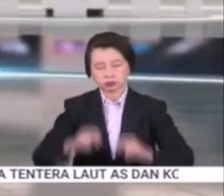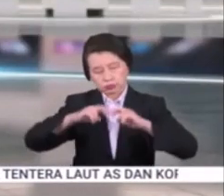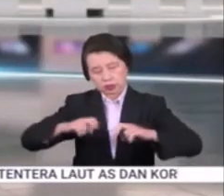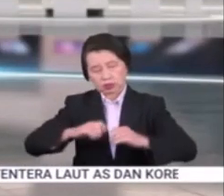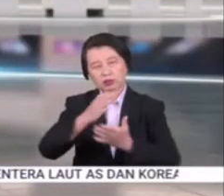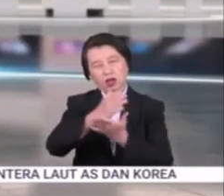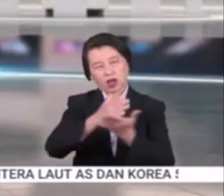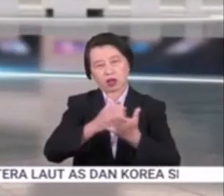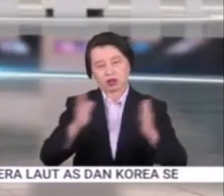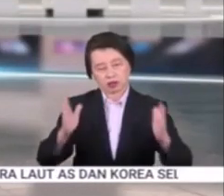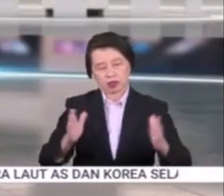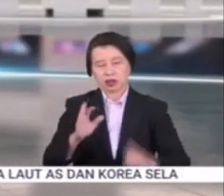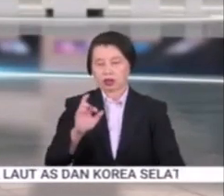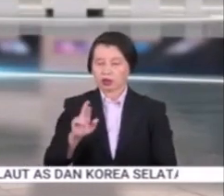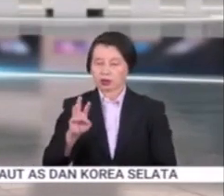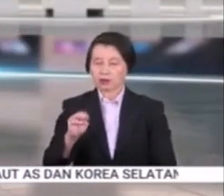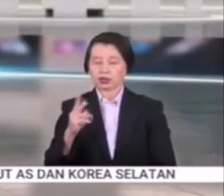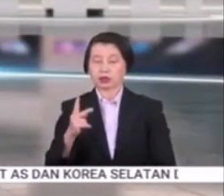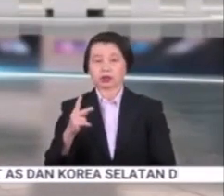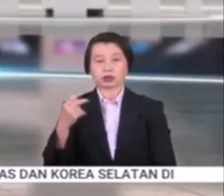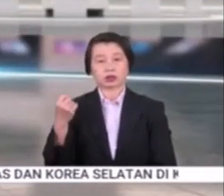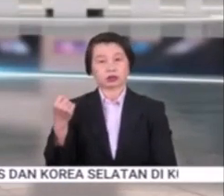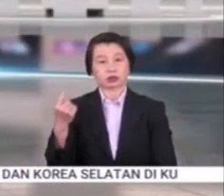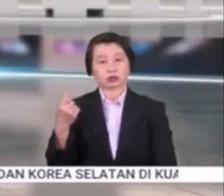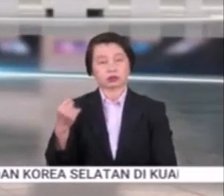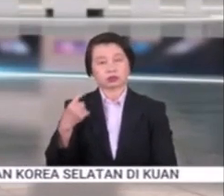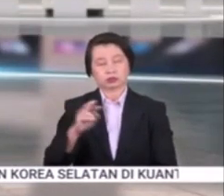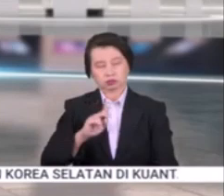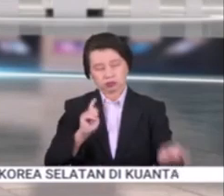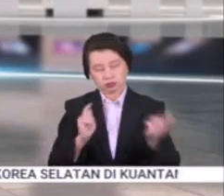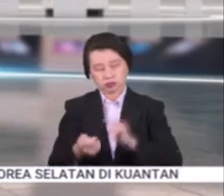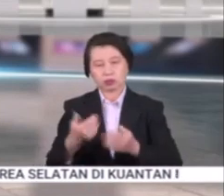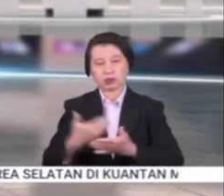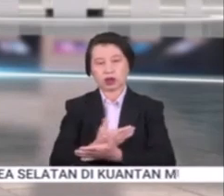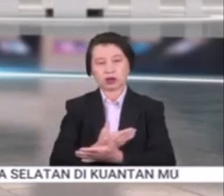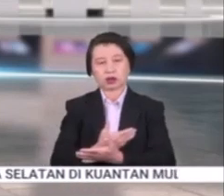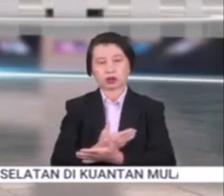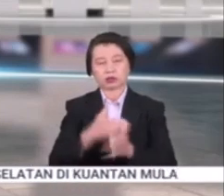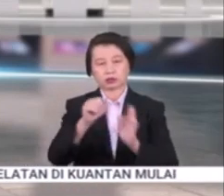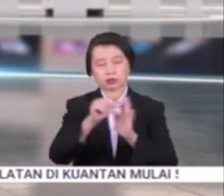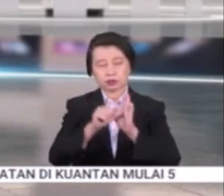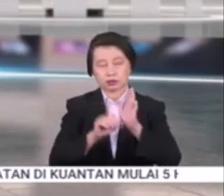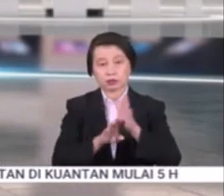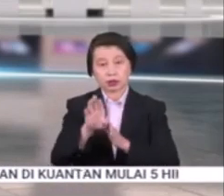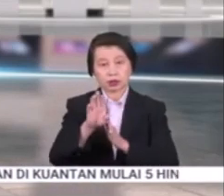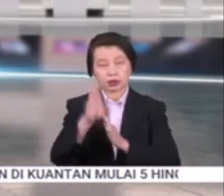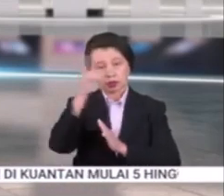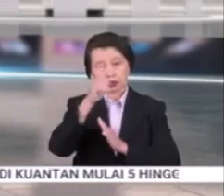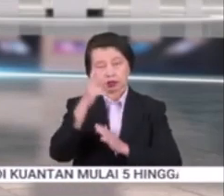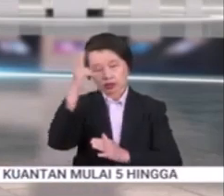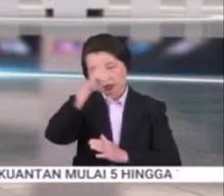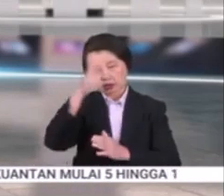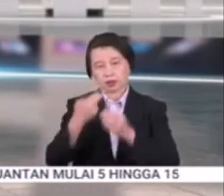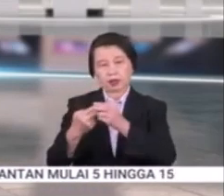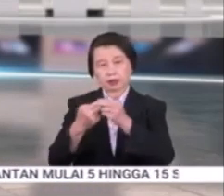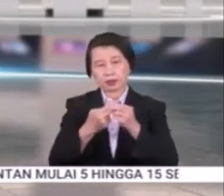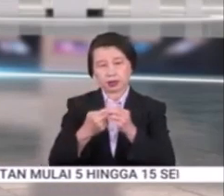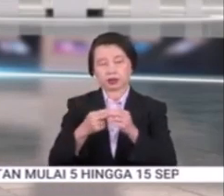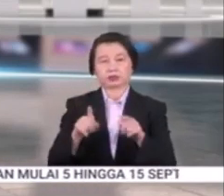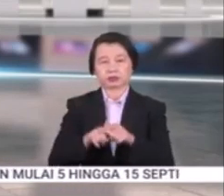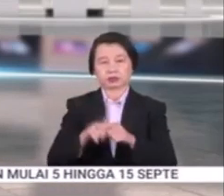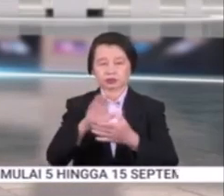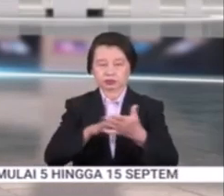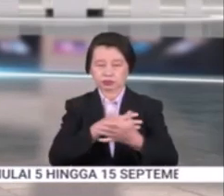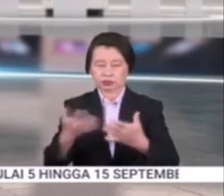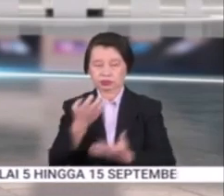Kajian separuh penggal rancangan Malaysia ke-12 melibatkan anjakan baharu agenda pembangunan negara kerajaan perpaduan selaras